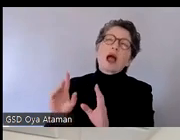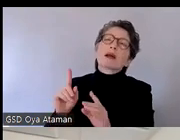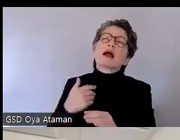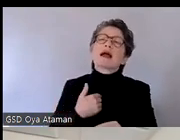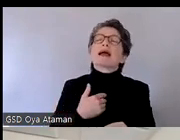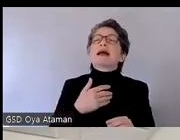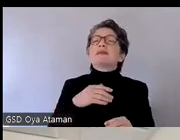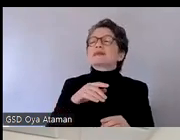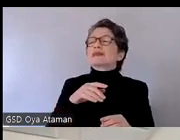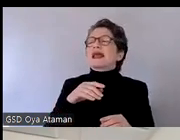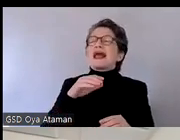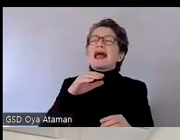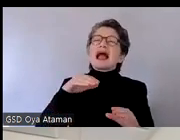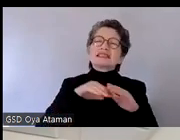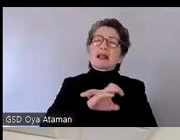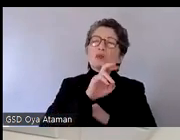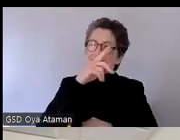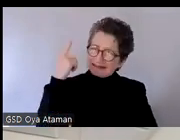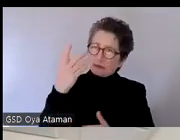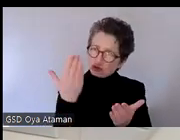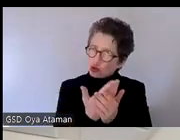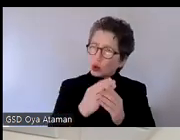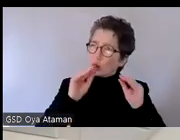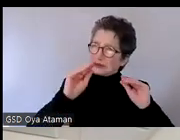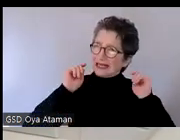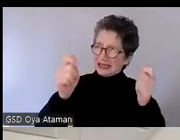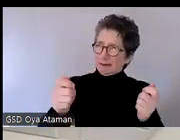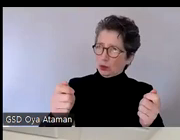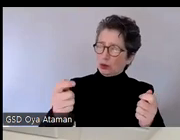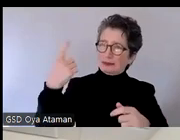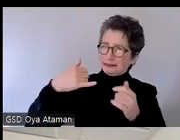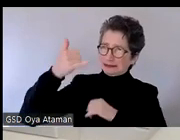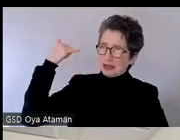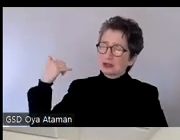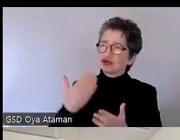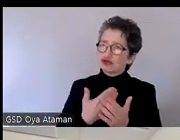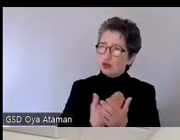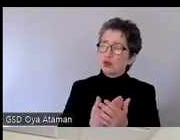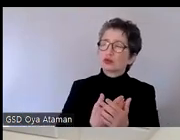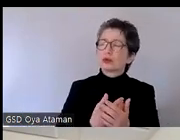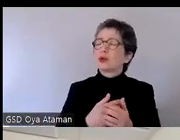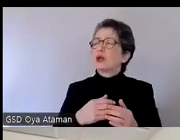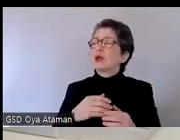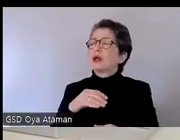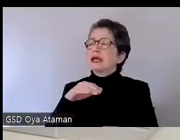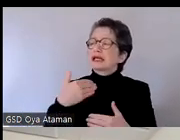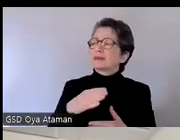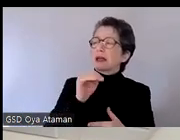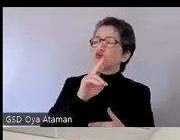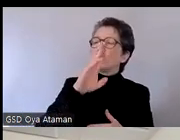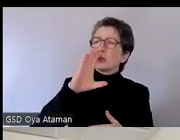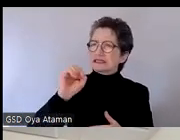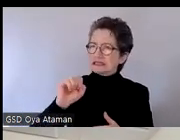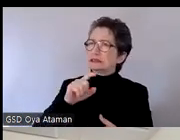auch Silberkurse an. Also letztes Jahr haben sie einen MOOC, das über 2 Monate gelaufen ist, angeboten. Und